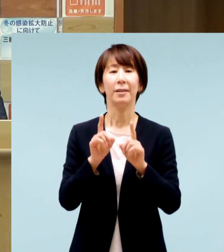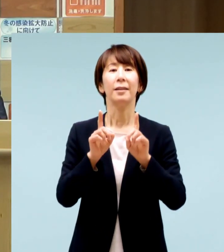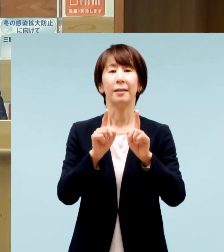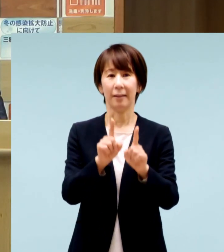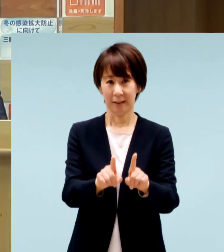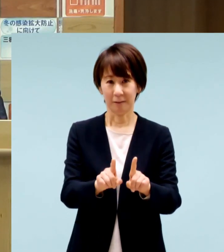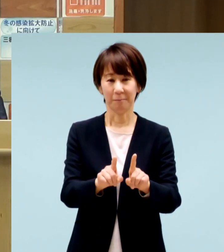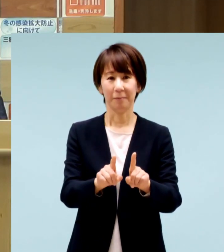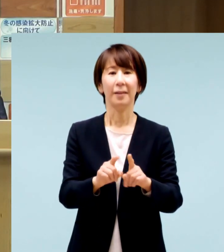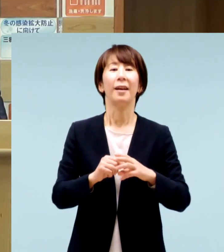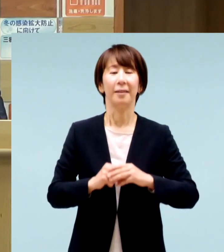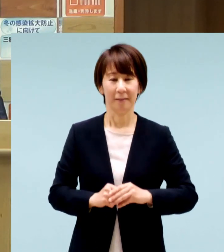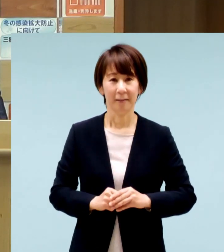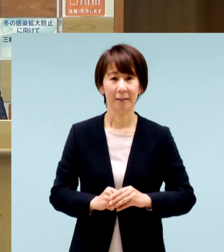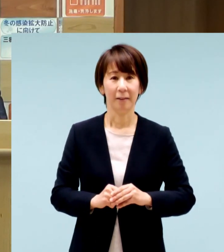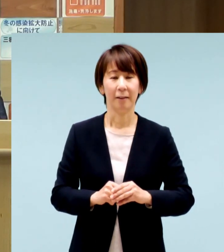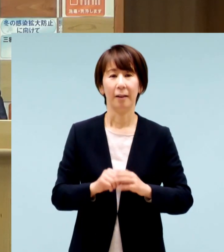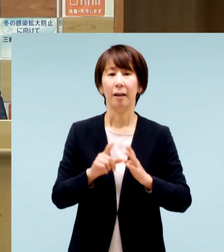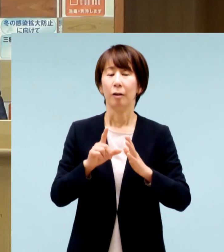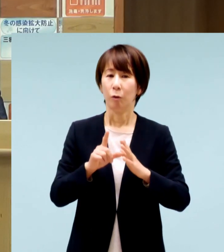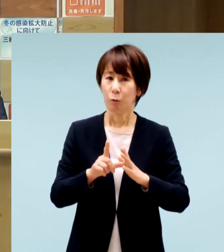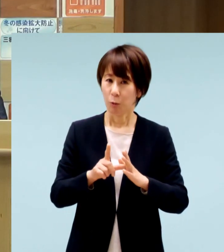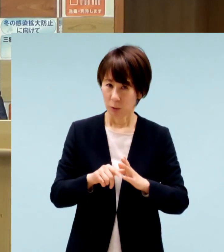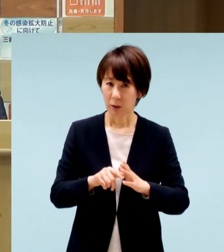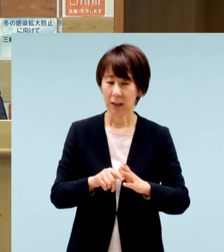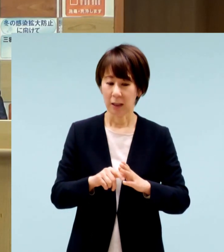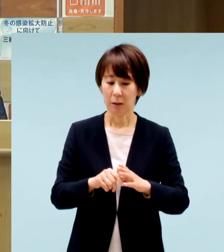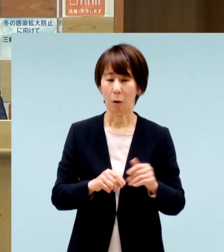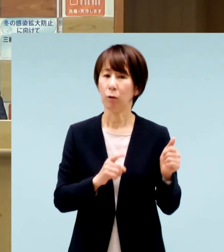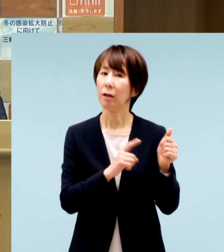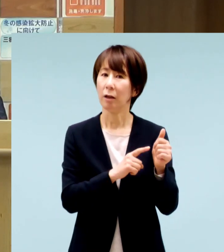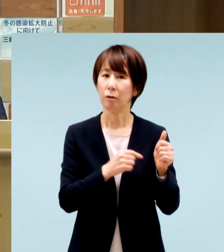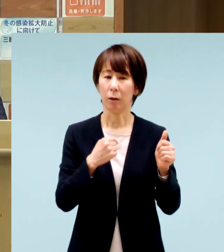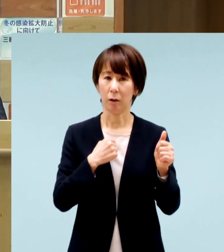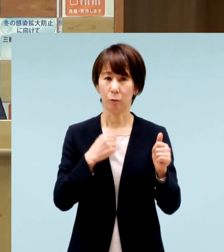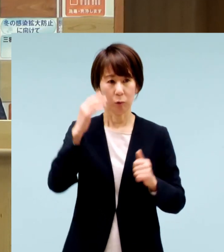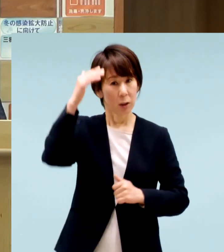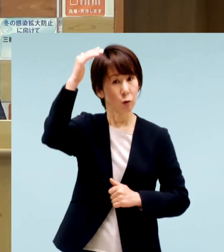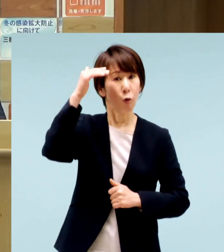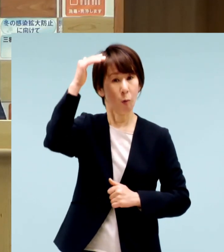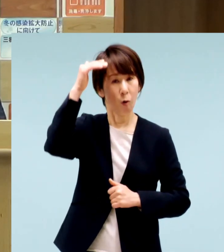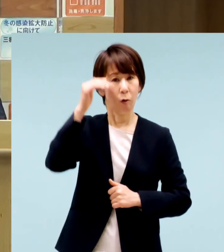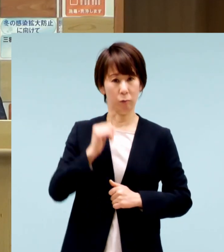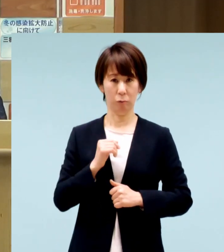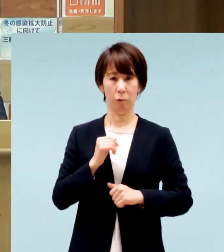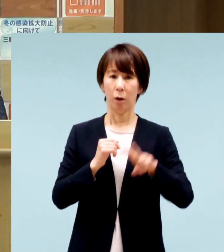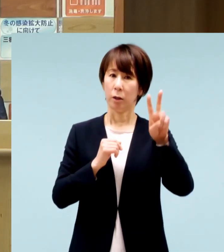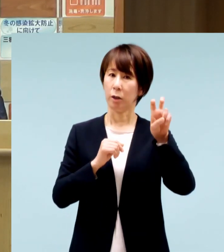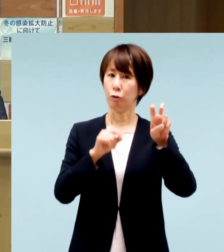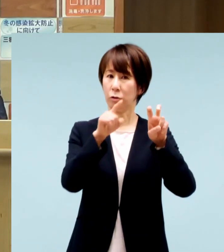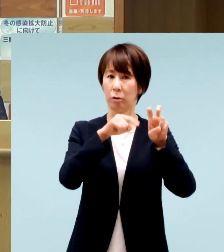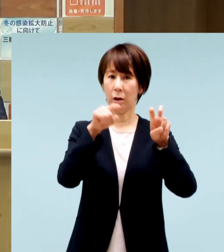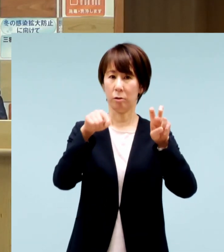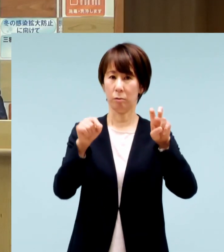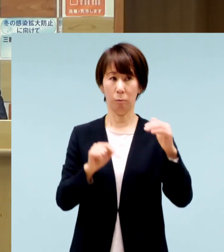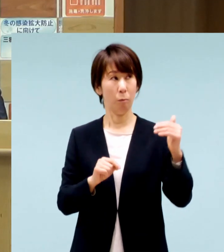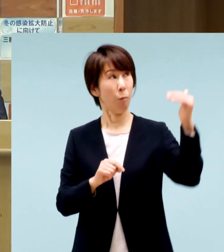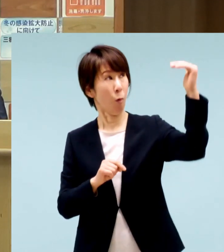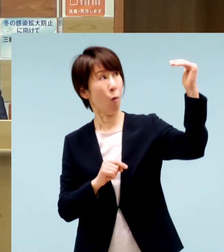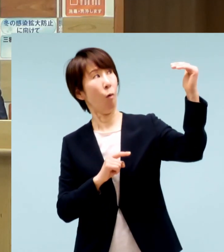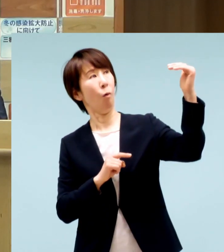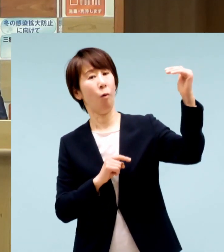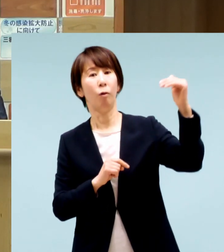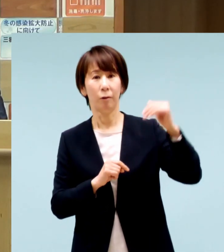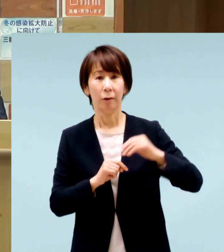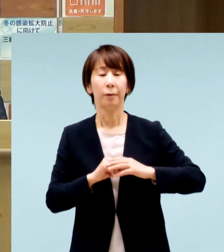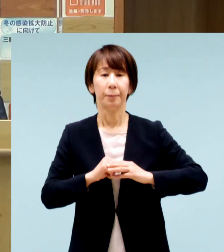身長も私と比べて20センチぐらいですかね、高いんですけど、あの時もそ